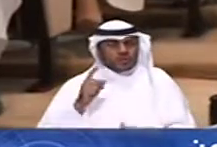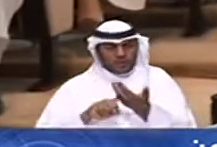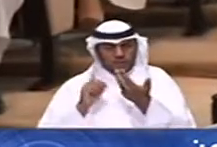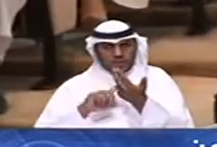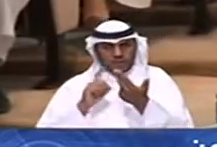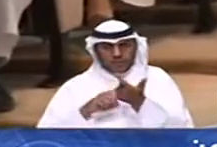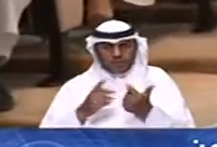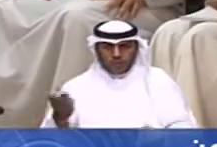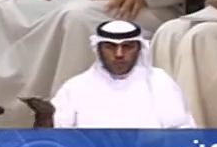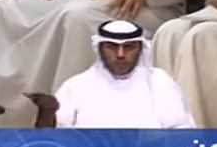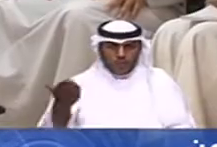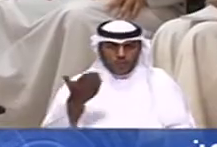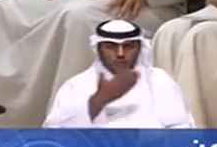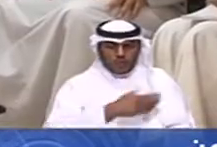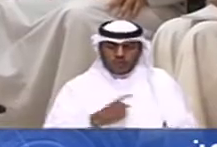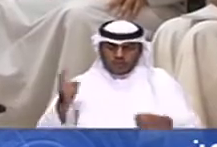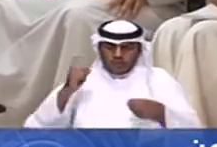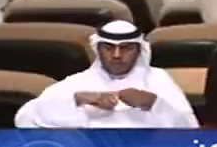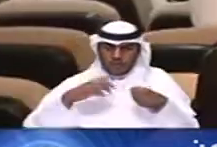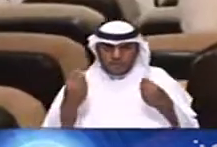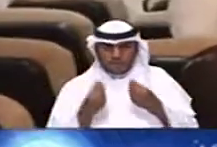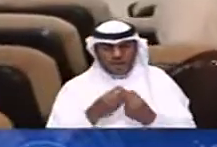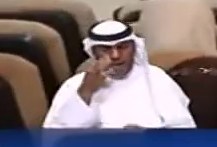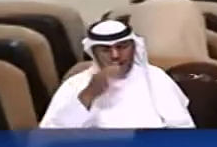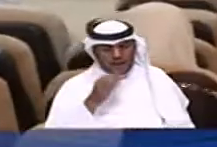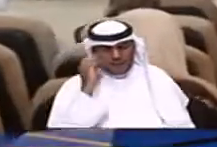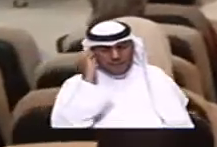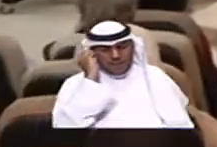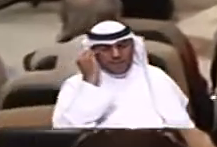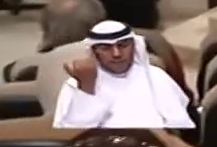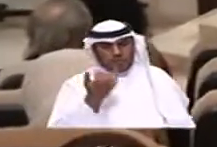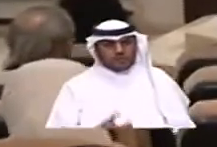اتباعها من قبل هذه الجهات. مروان حرم، تلفزيون دولة الكويت.